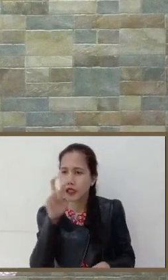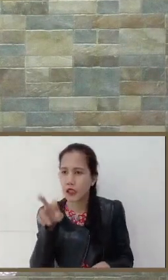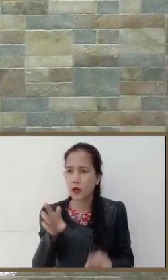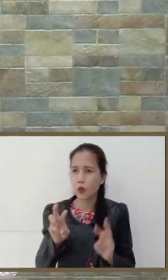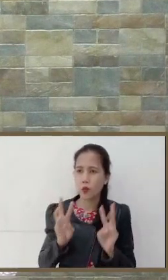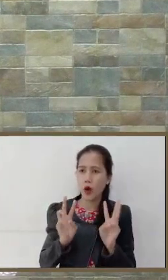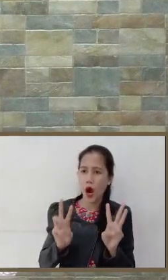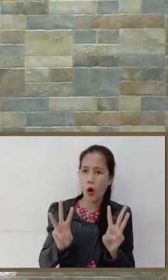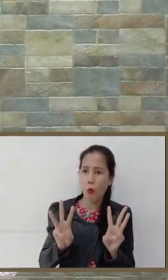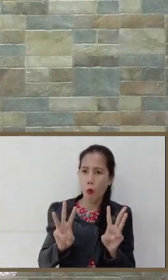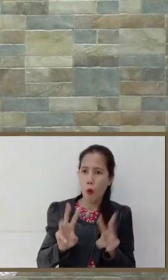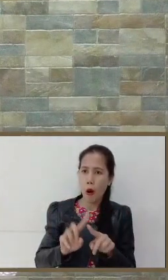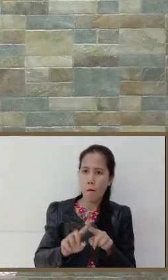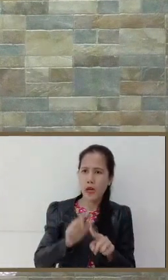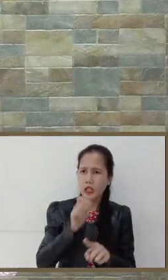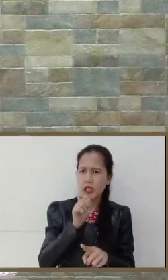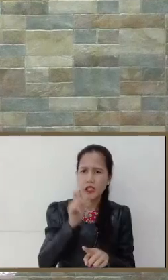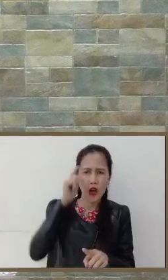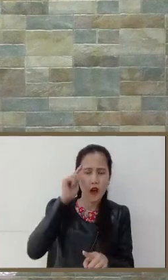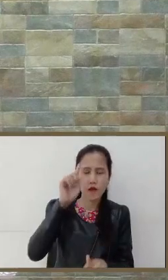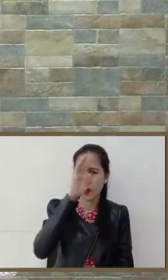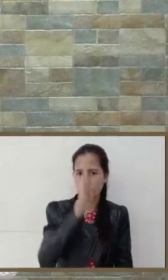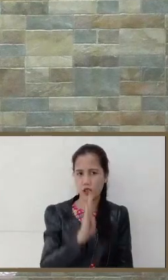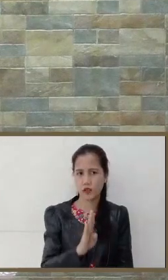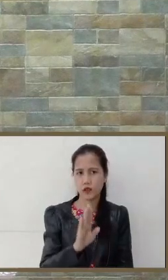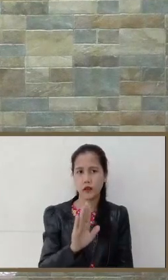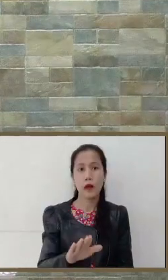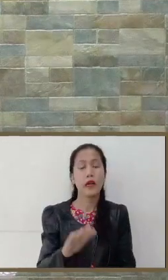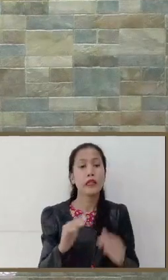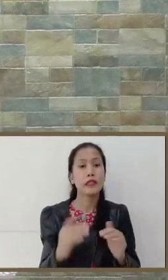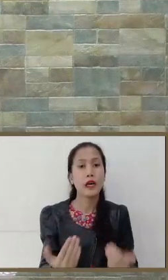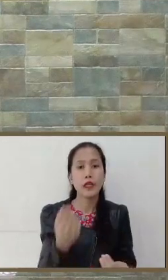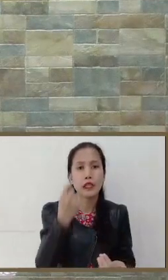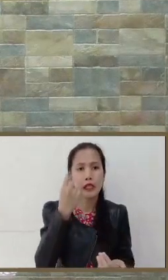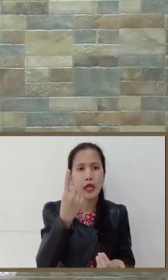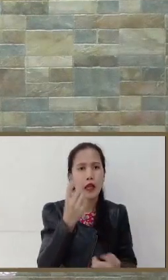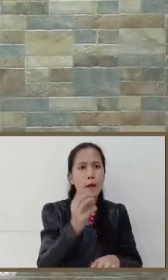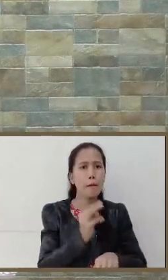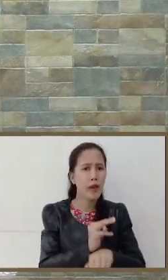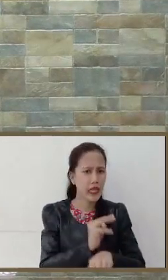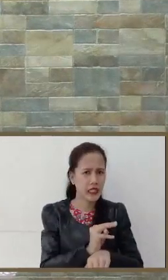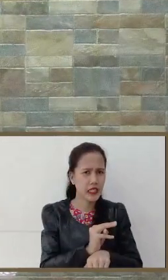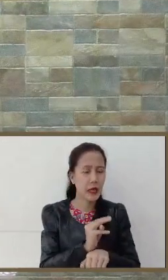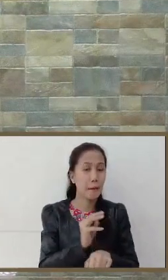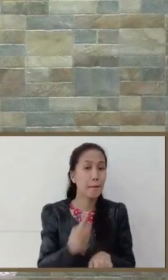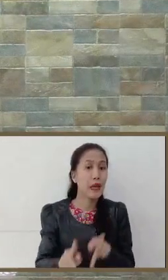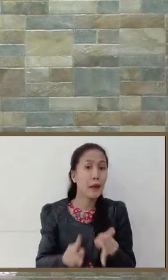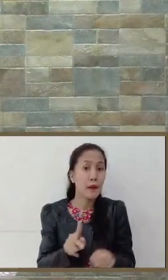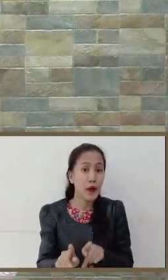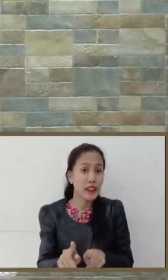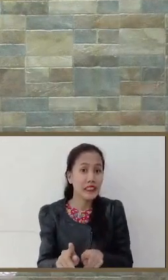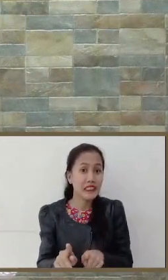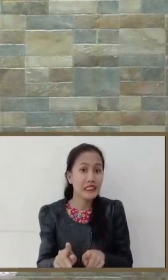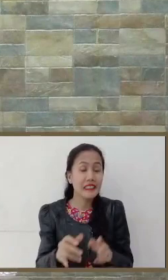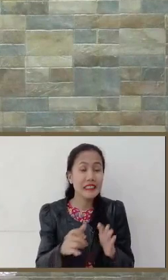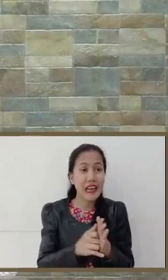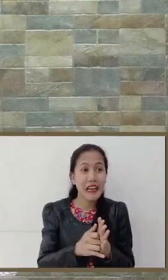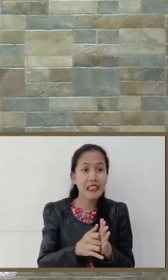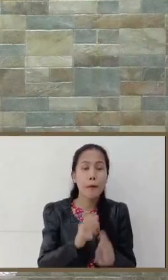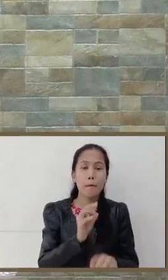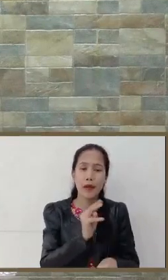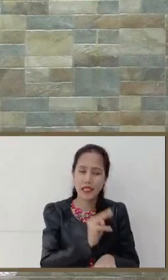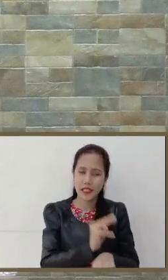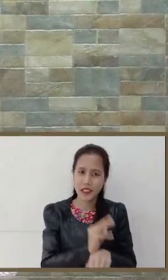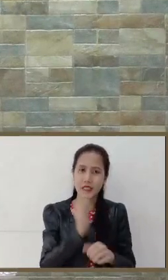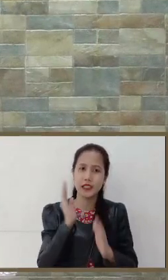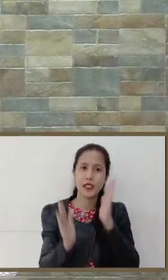people. Tama po ba? Ministry is people. Ministry is a service to God through the people. Hindi maaring hindi natin i-coconnect yung